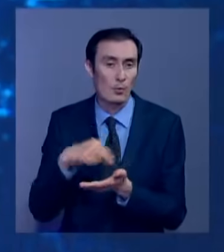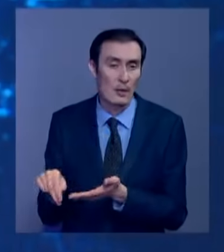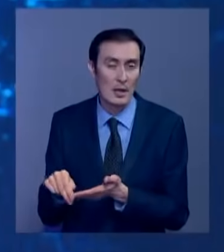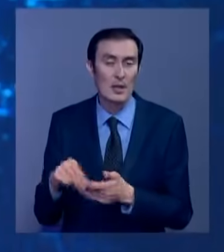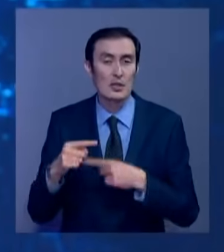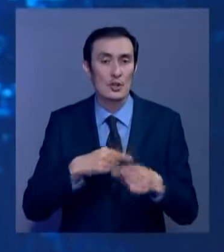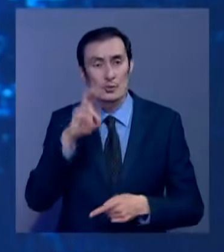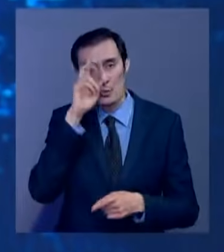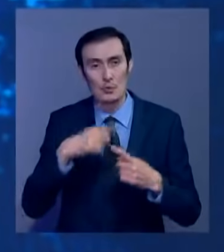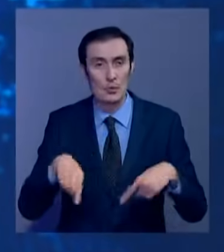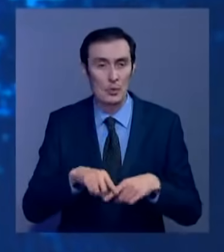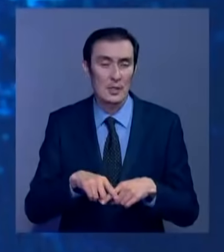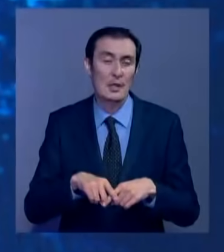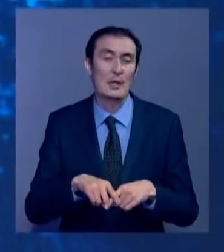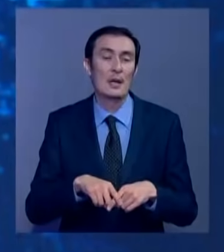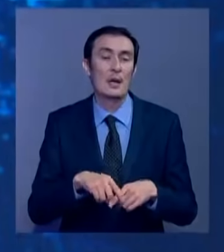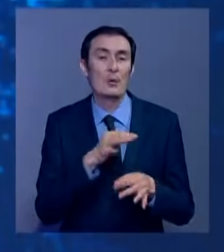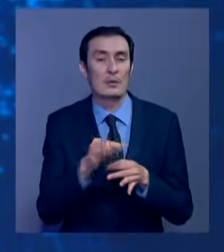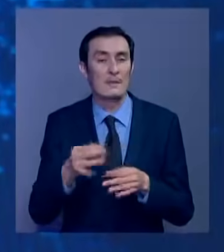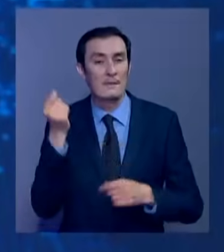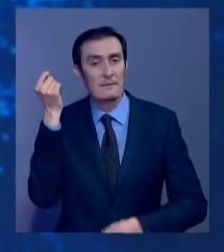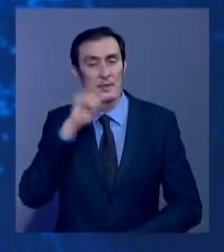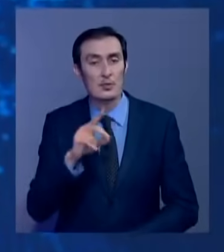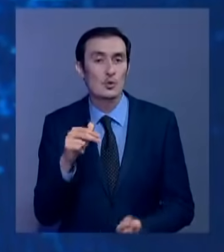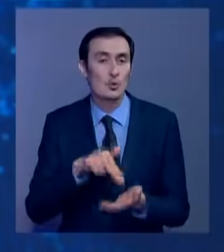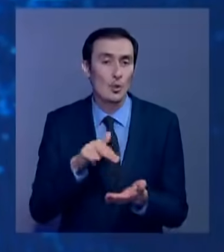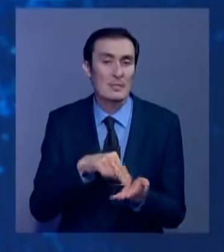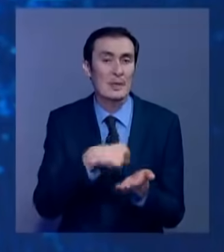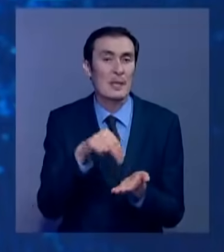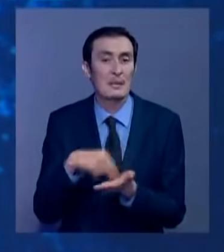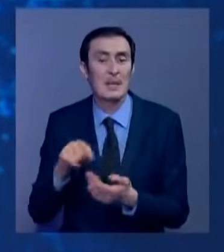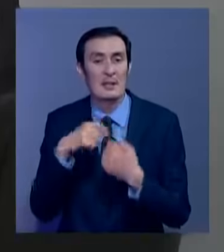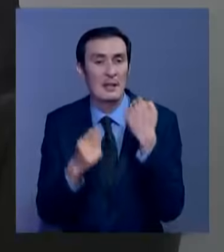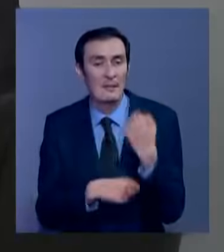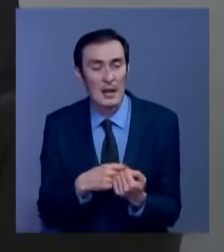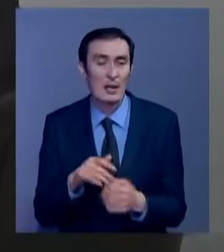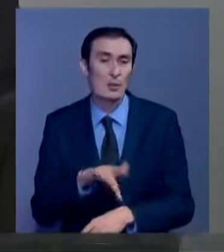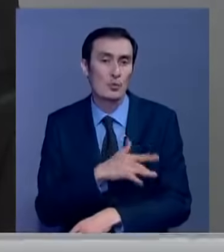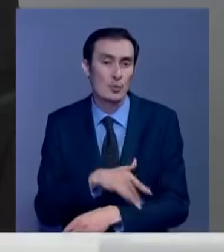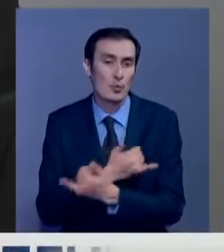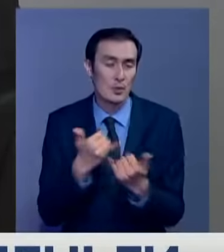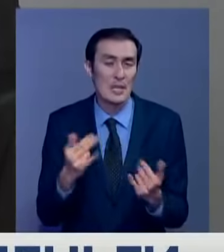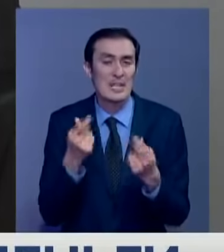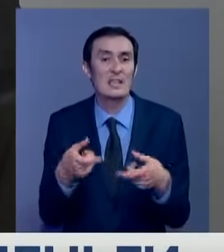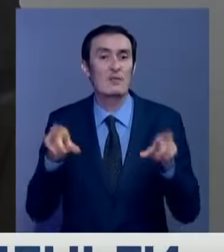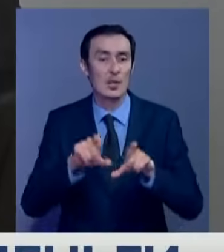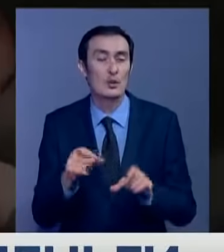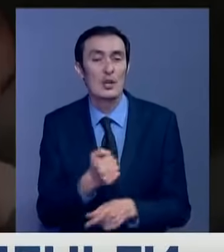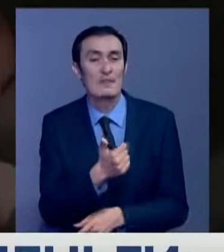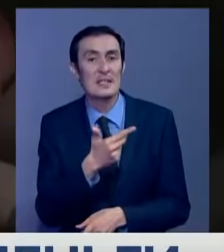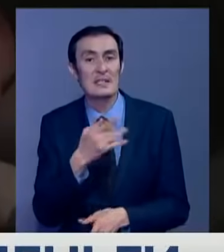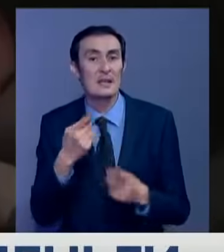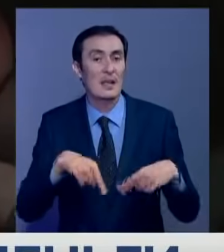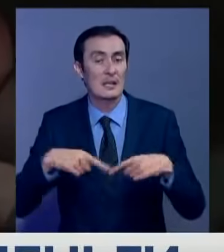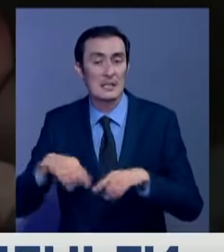проводимых госорганами и субъектами квазисектора. Выяснилось, что цены на приобретаемые товары, работы и услуги завышали сразу в